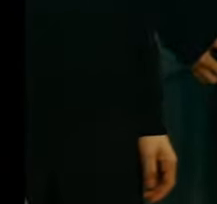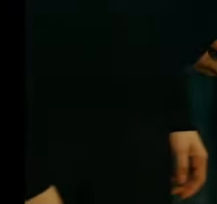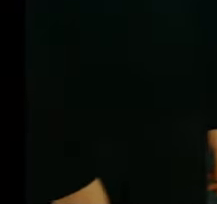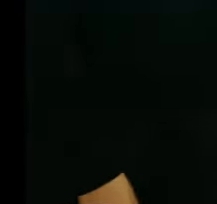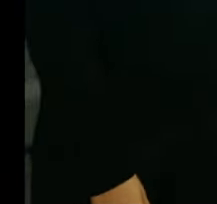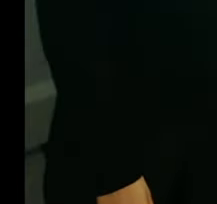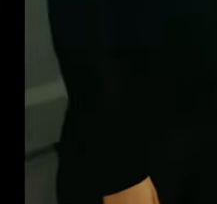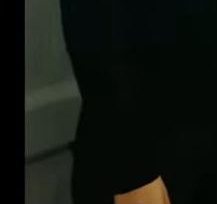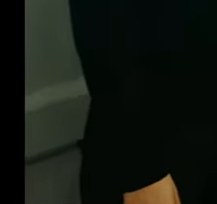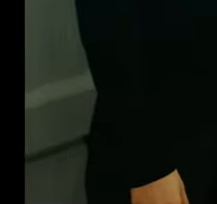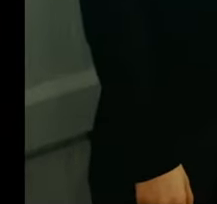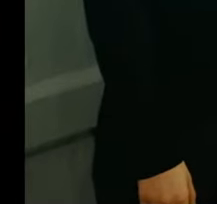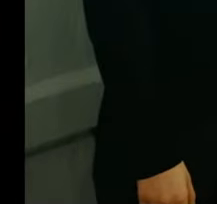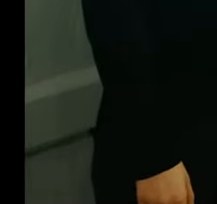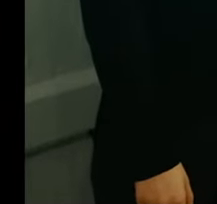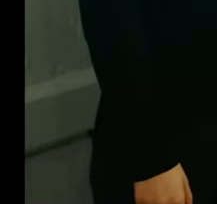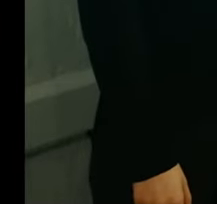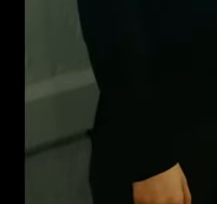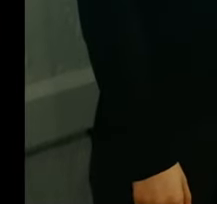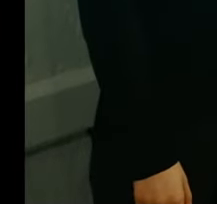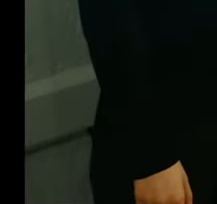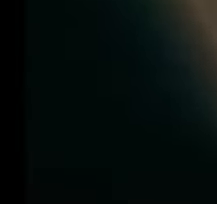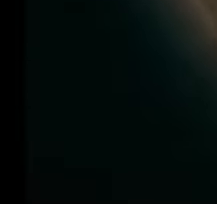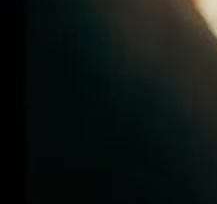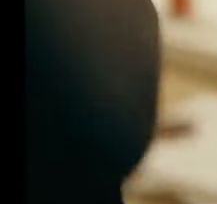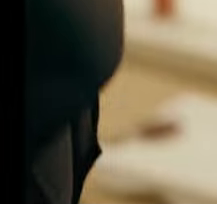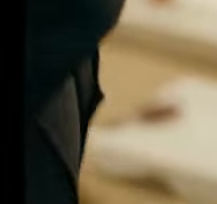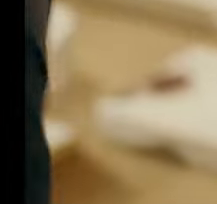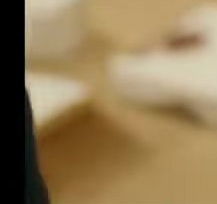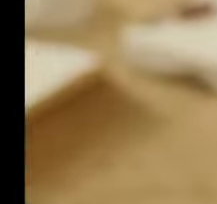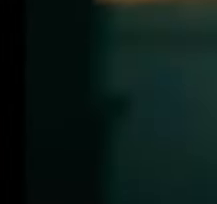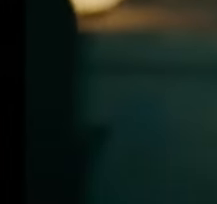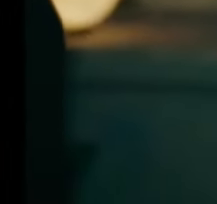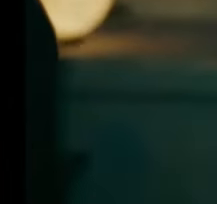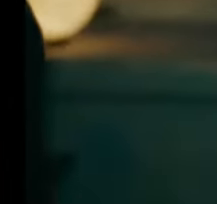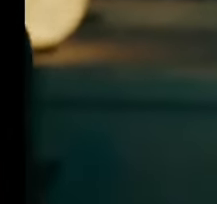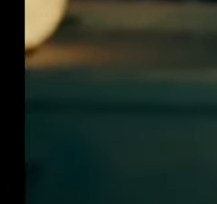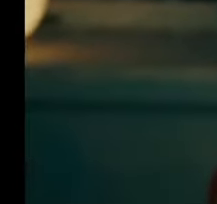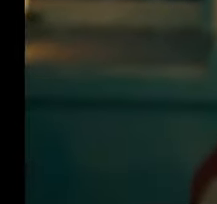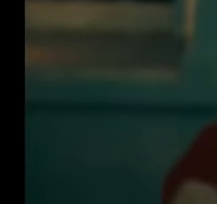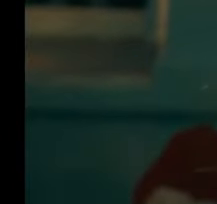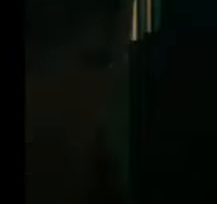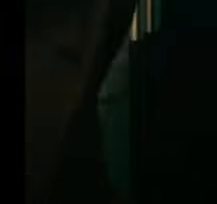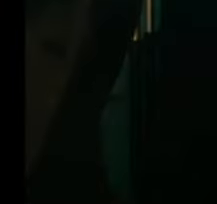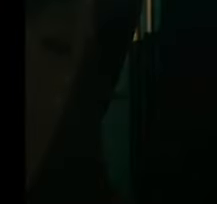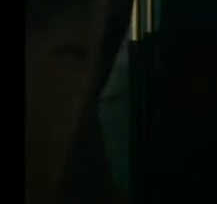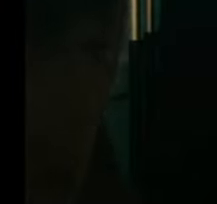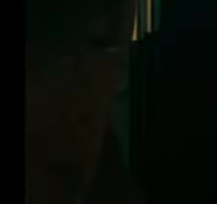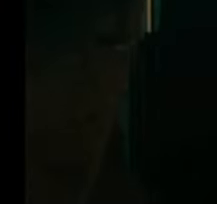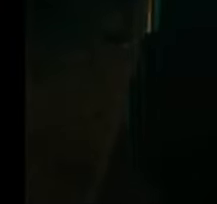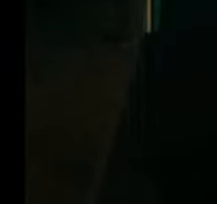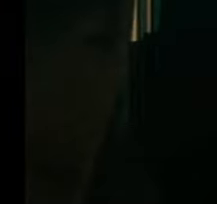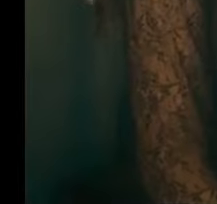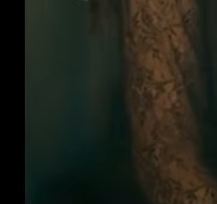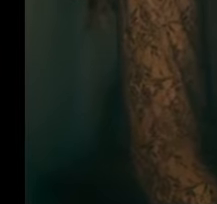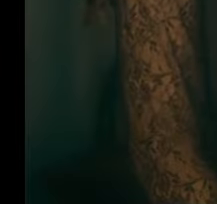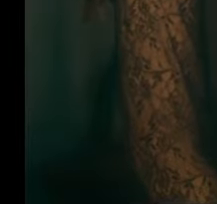باش تتعرفوا على زوج ممثلات اللي باش يمثلوا ادوار اخواتكم الكبار. انا يا